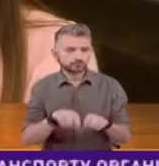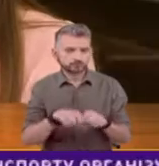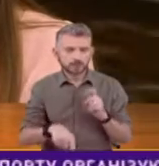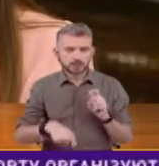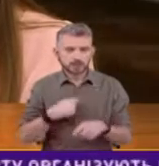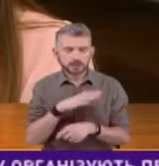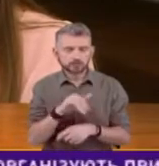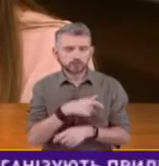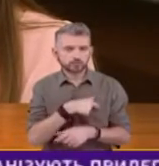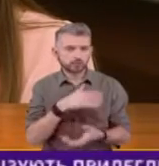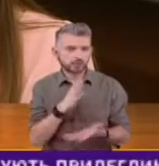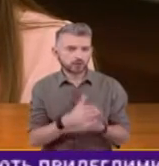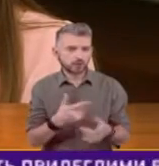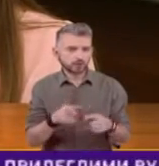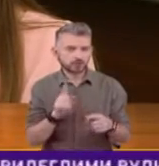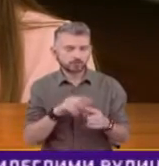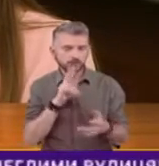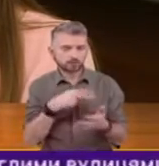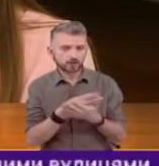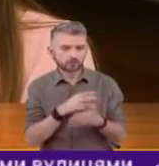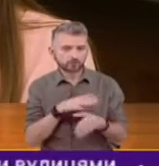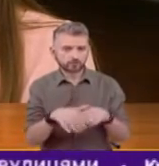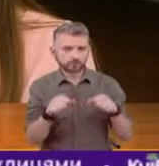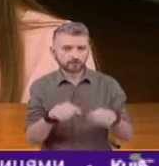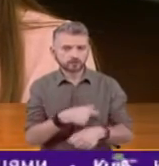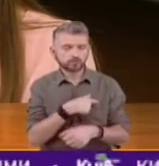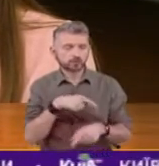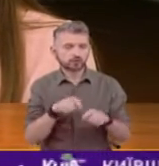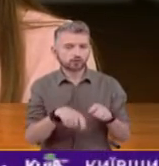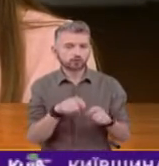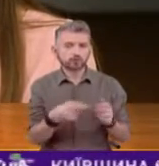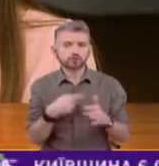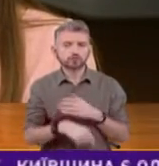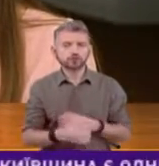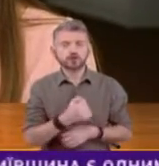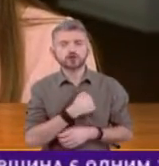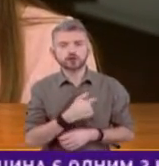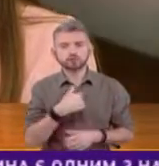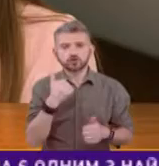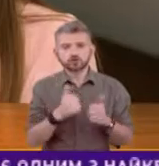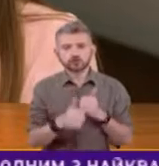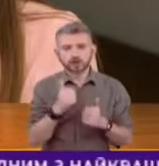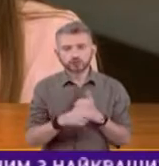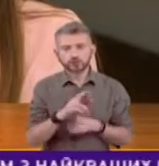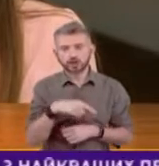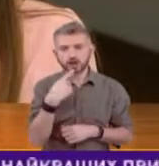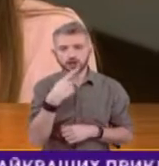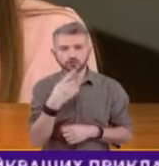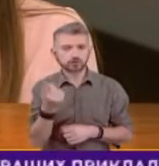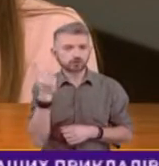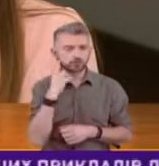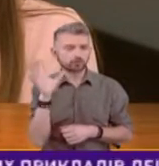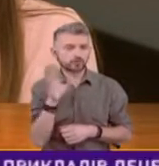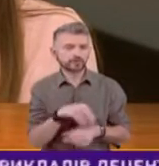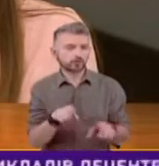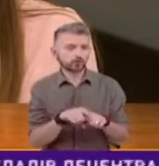у депутата є якраз оце передбачено в повноваженнях депутатський контроль. Тому що, на жаль, ми часто, як кажуть, чуємо всі